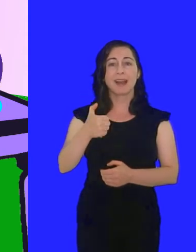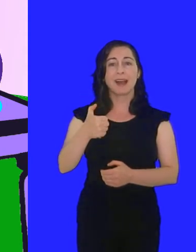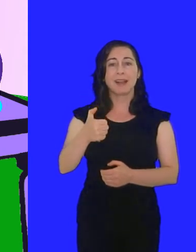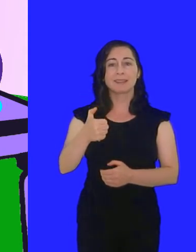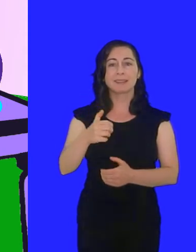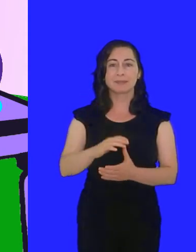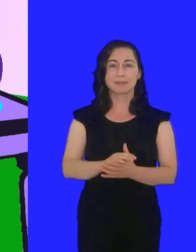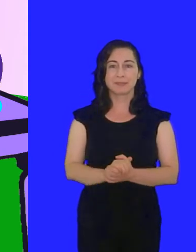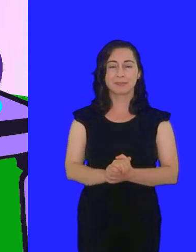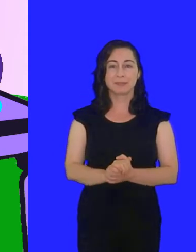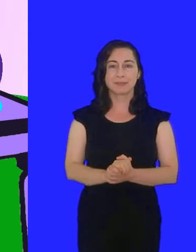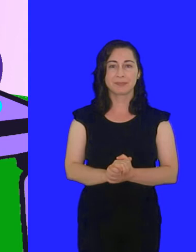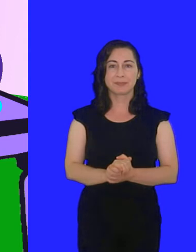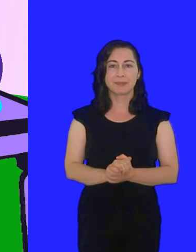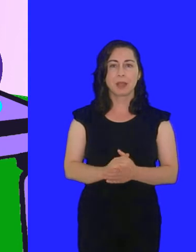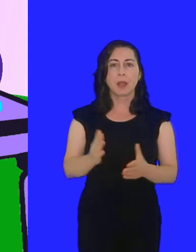6.